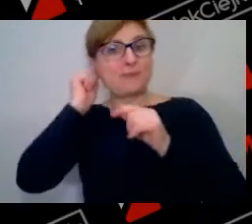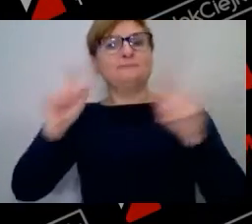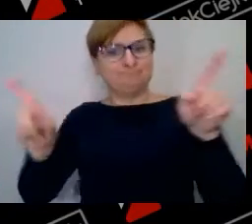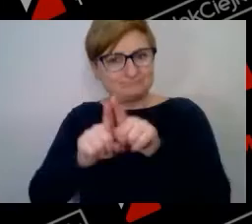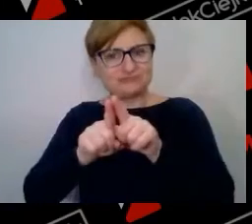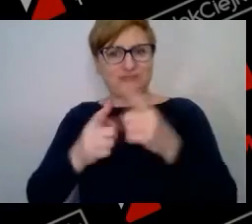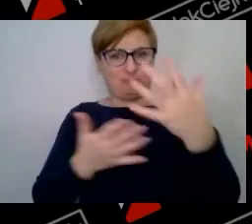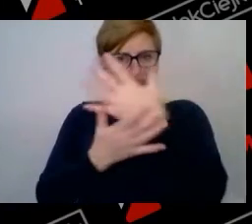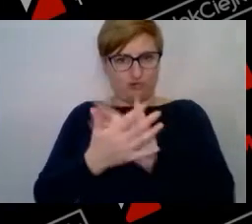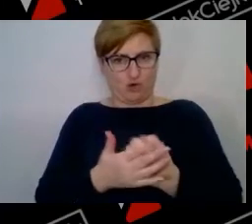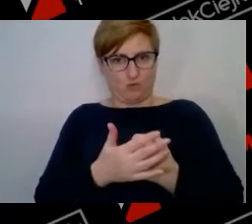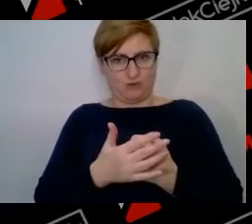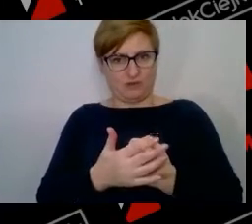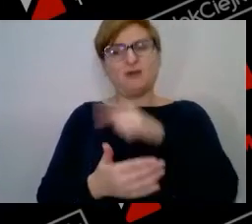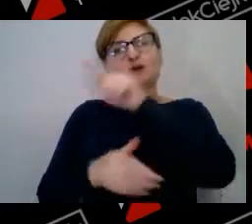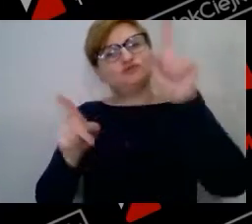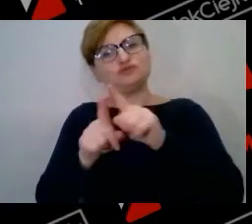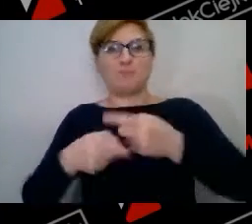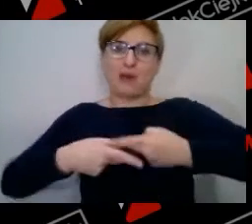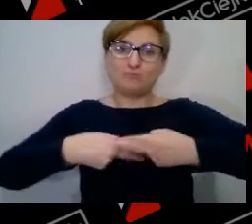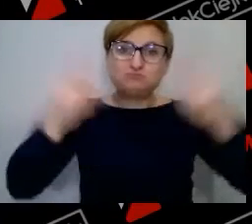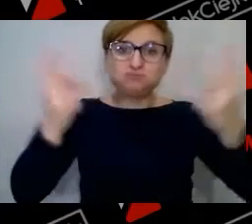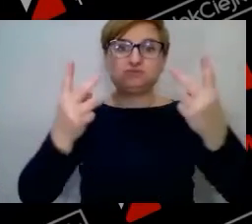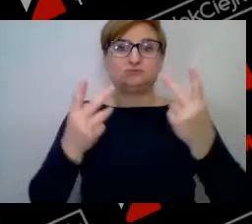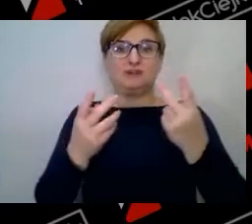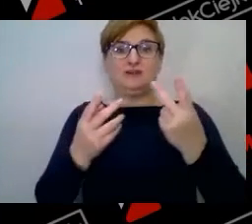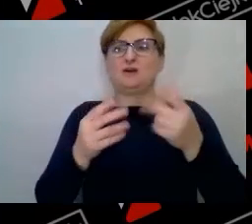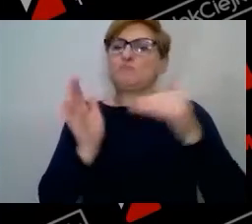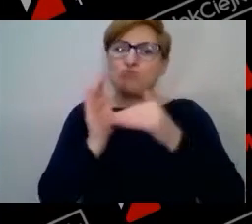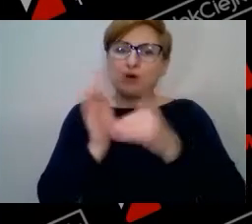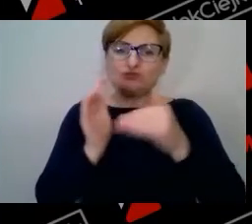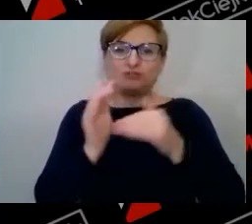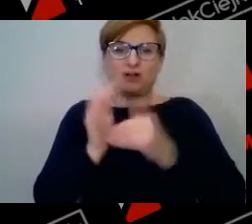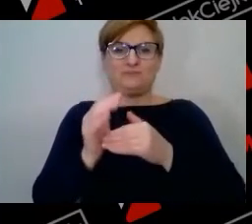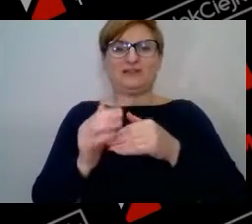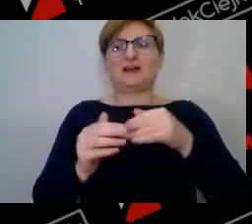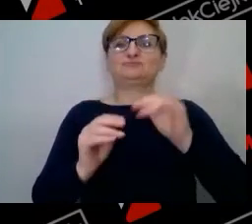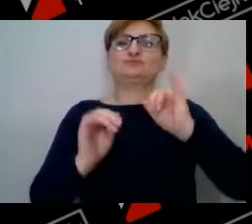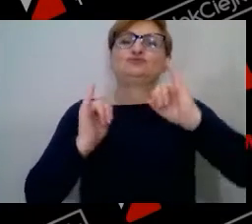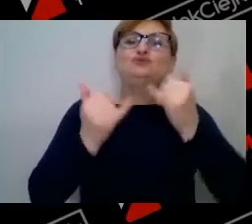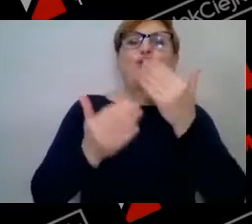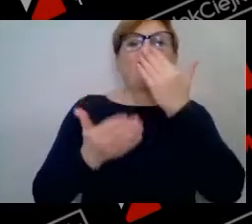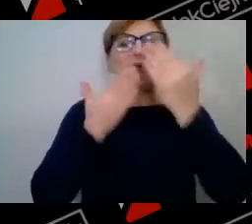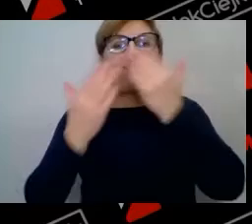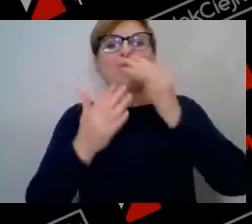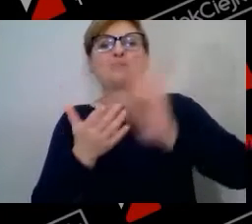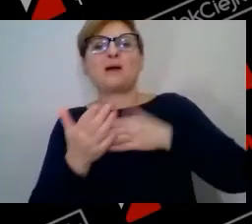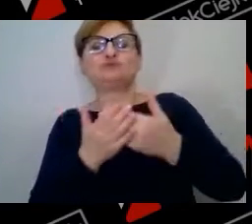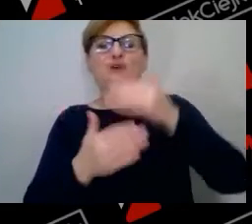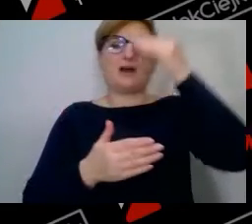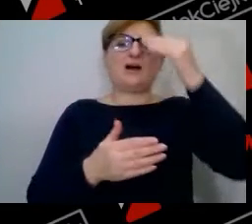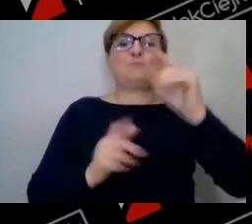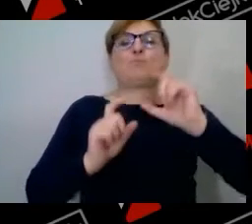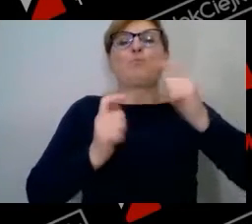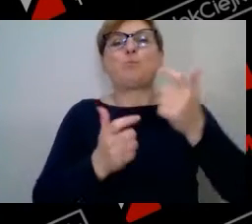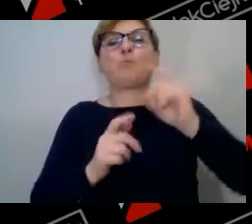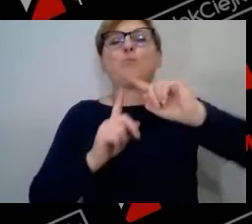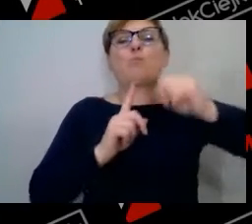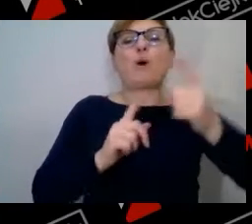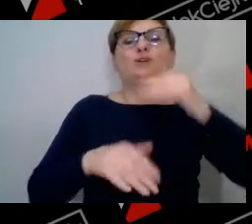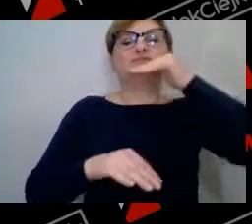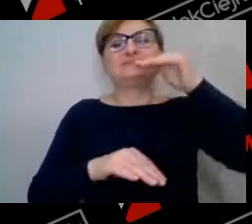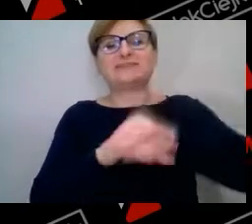jawność płac jest także potrzebna ze względu na ogromną skalę nepotyzmu i kolesiostwa. Ujawnienie wysokości płac w instytucjach zarządzanych